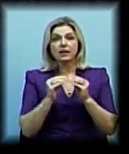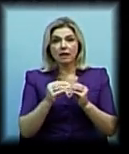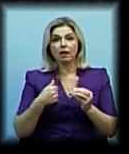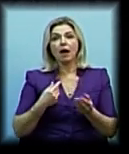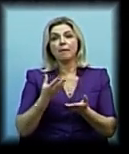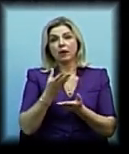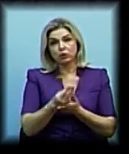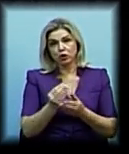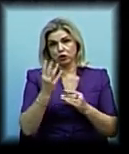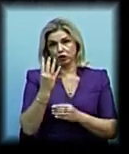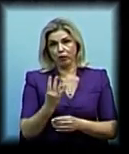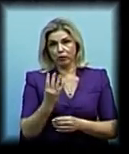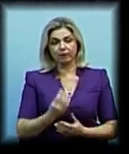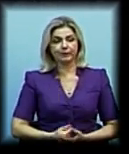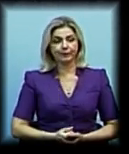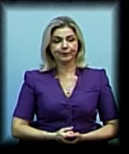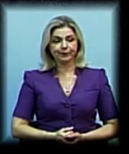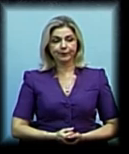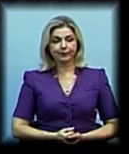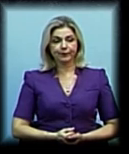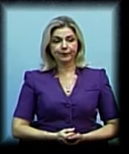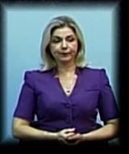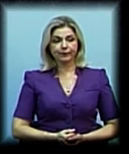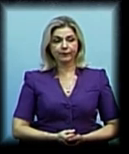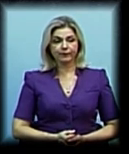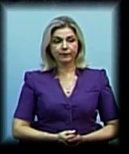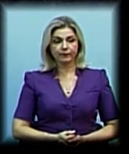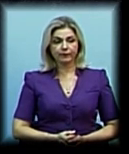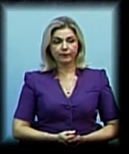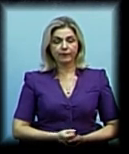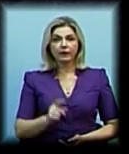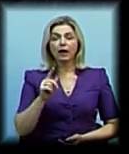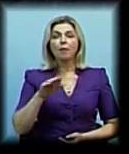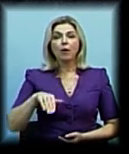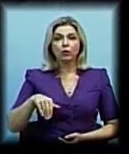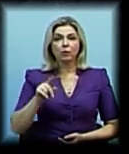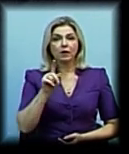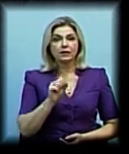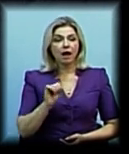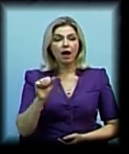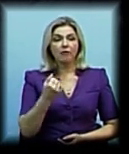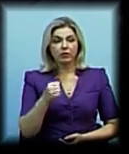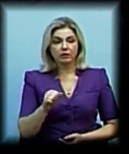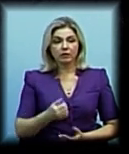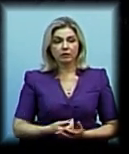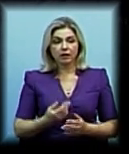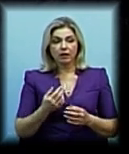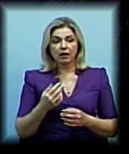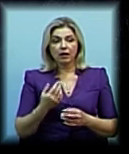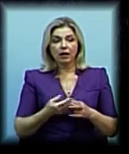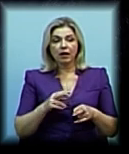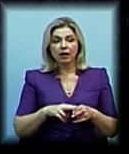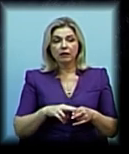плачу 4-го. А потім за серпень. Це вже все. За серпень це